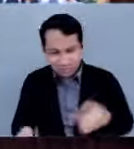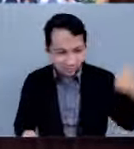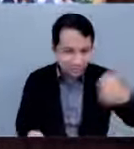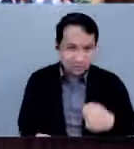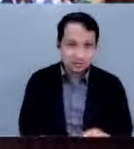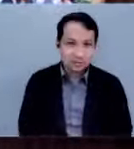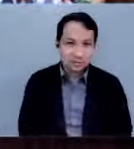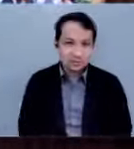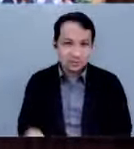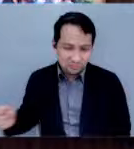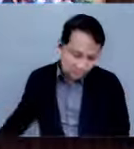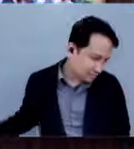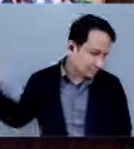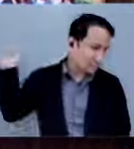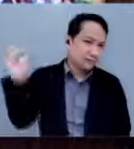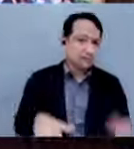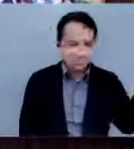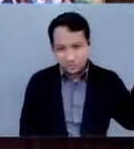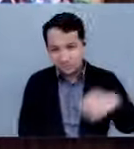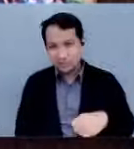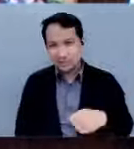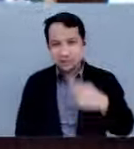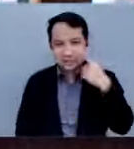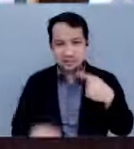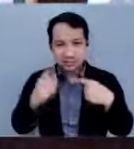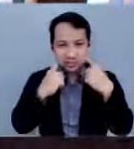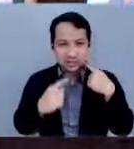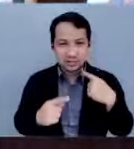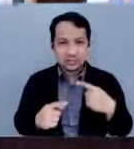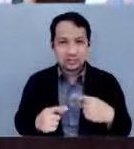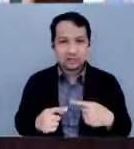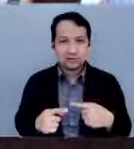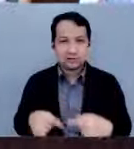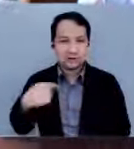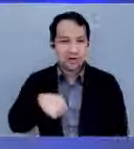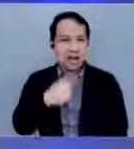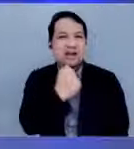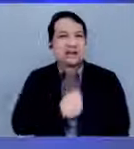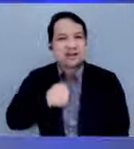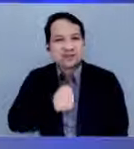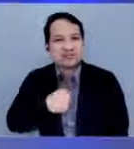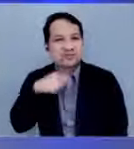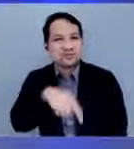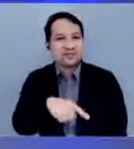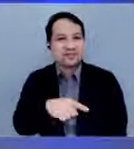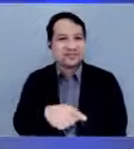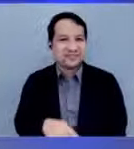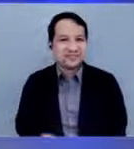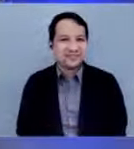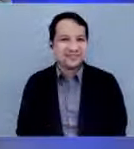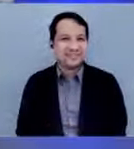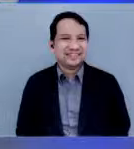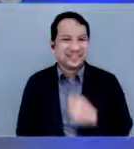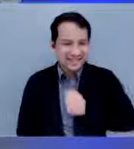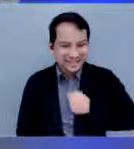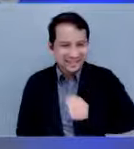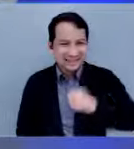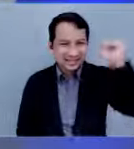yung plato, pinukul niya yung plato, umiyak siya. Nag-sorry ako. Right, sir, right, right. Married men in the